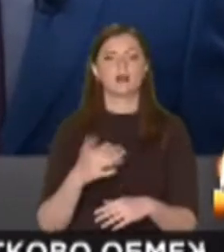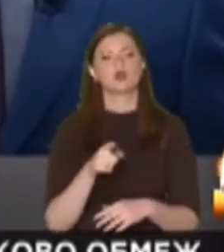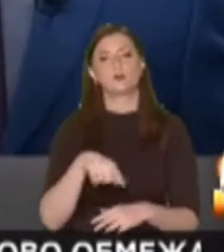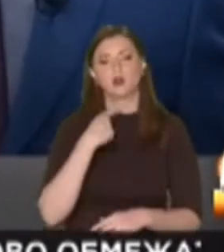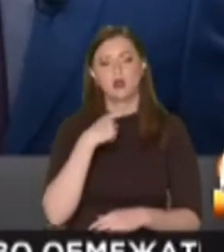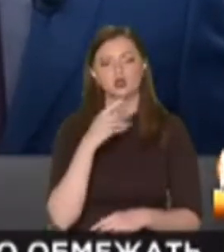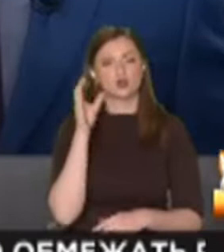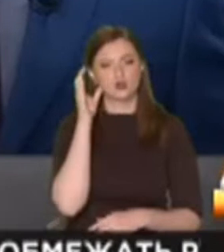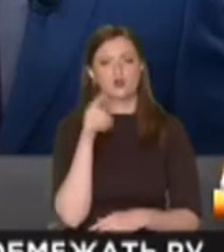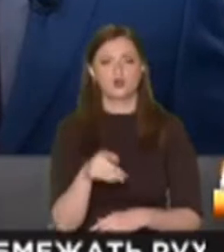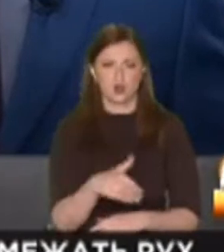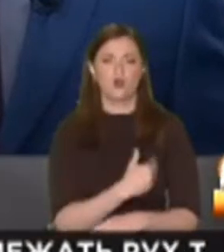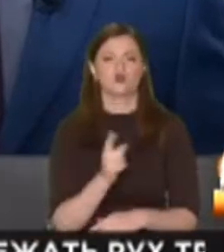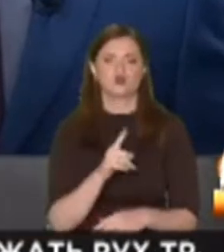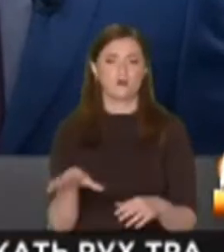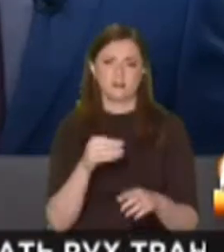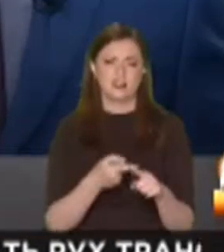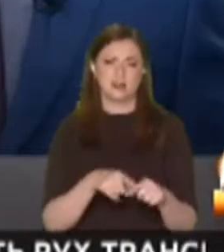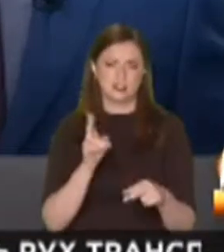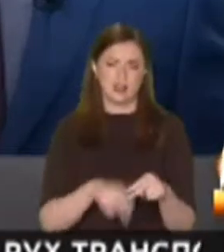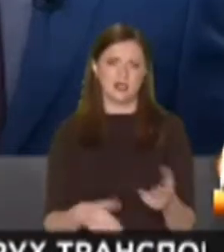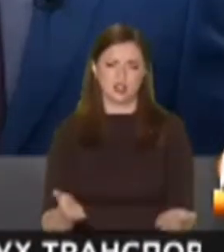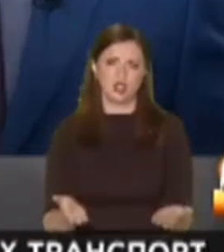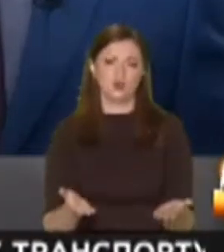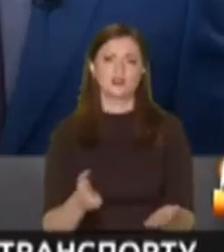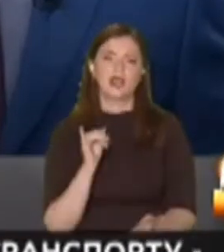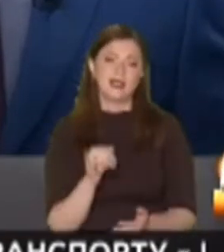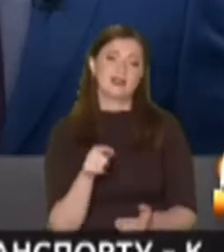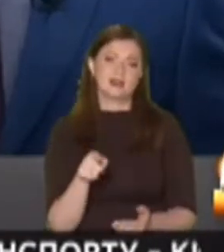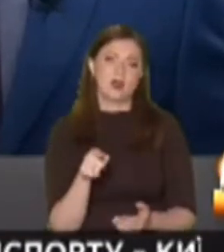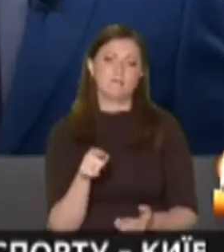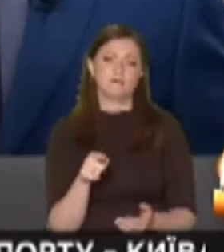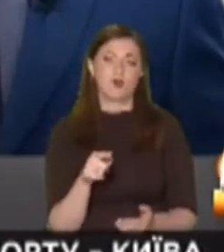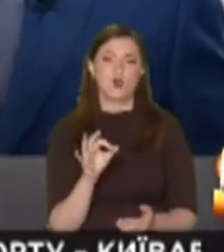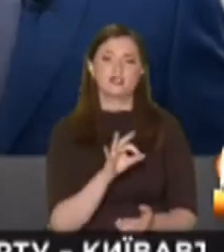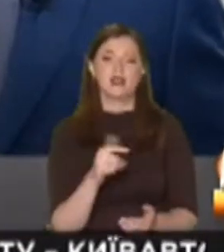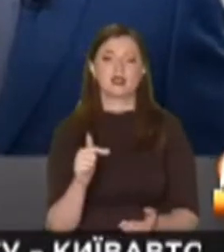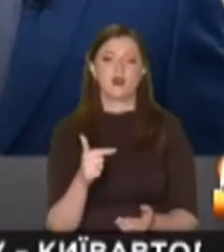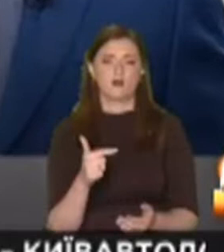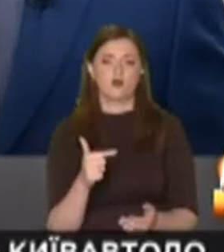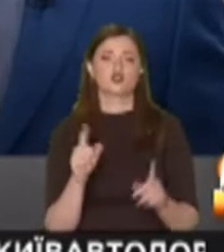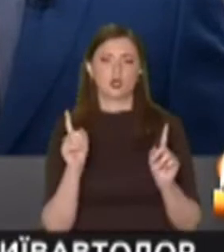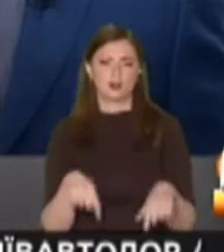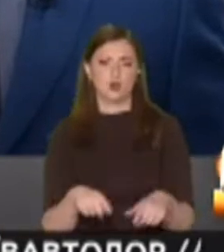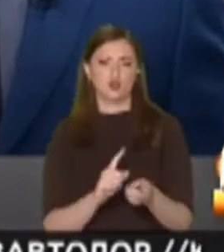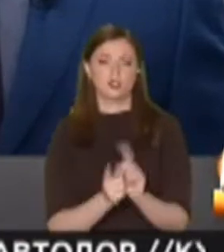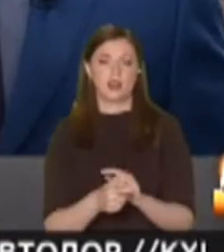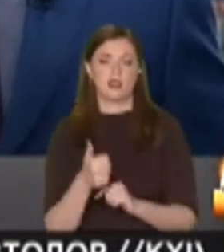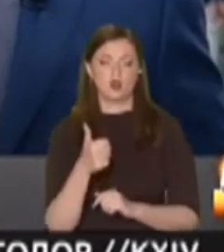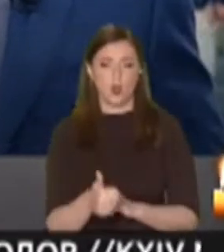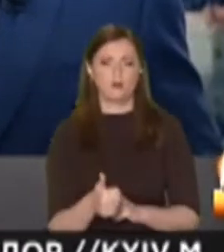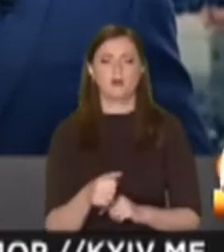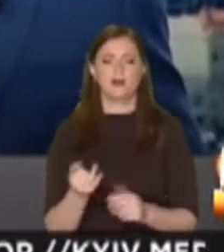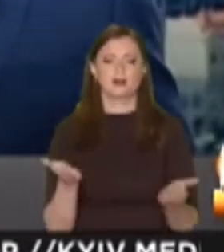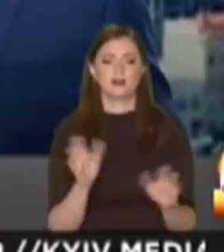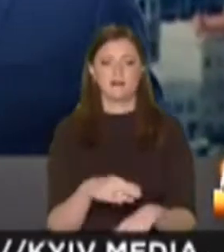каже: слухай, ну ти ж хочеш, щоб це закінчилось коли-небудь. І там, начебто, Олександр Григорович також стає, типу, добрим. І давайте, типу,